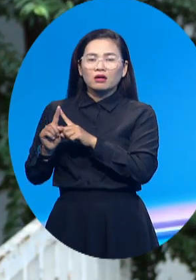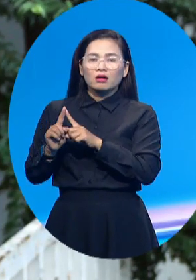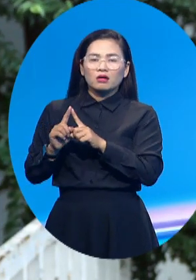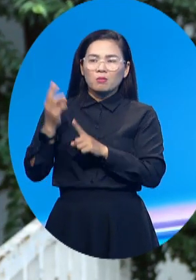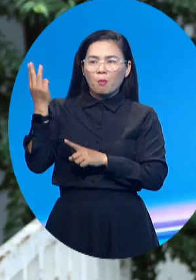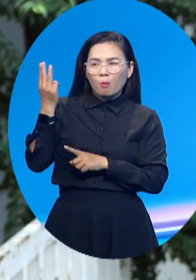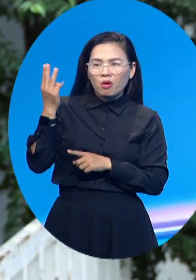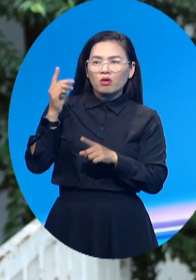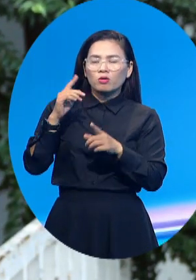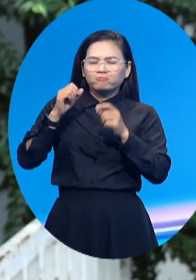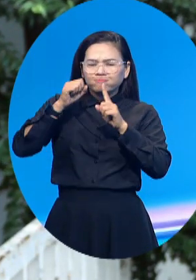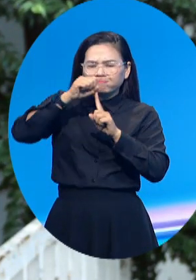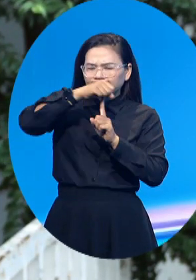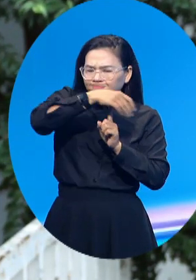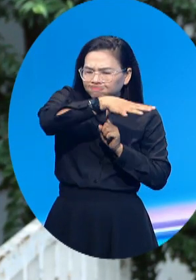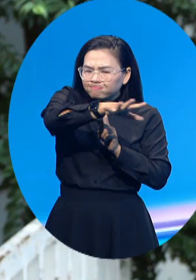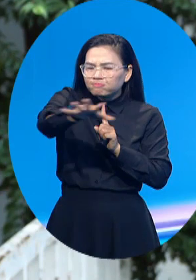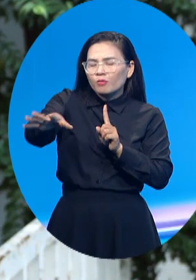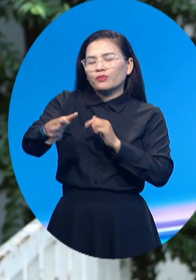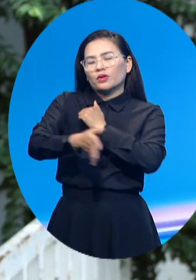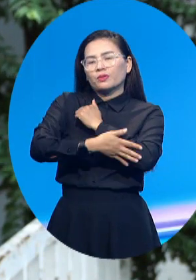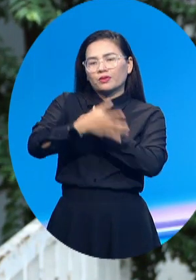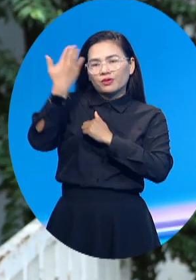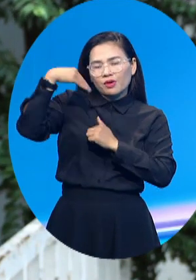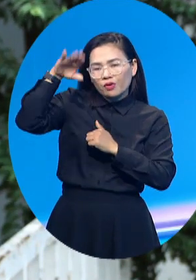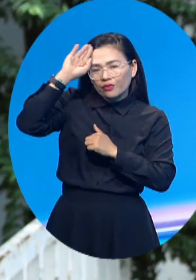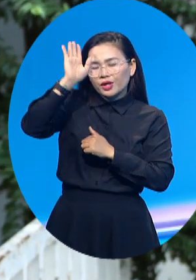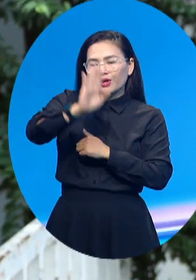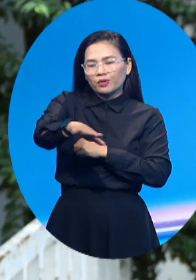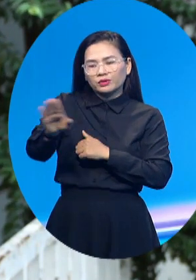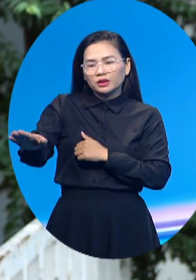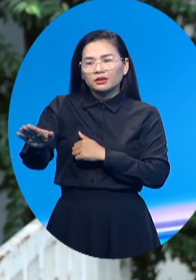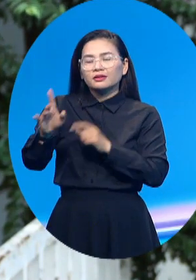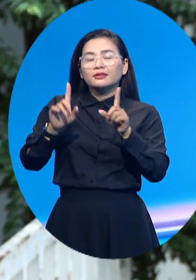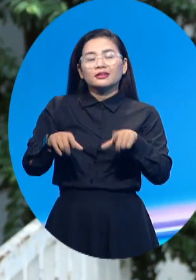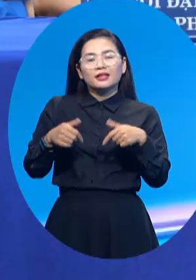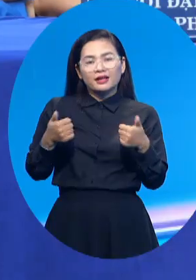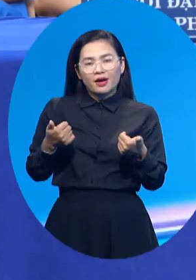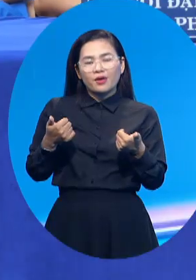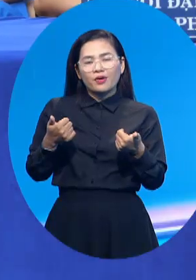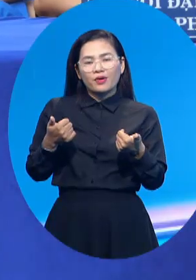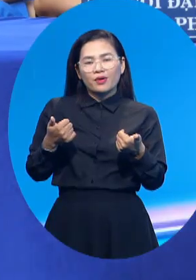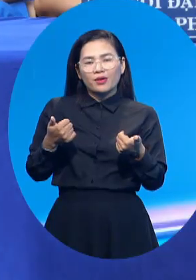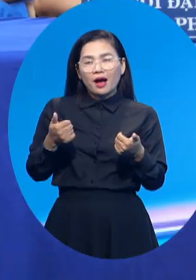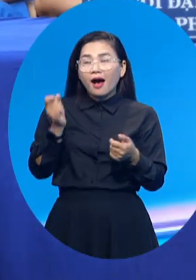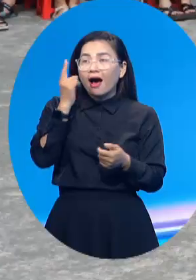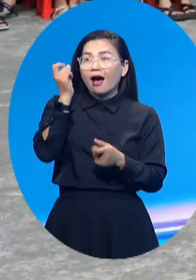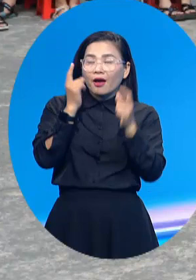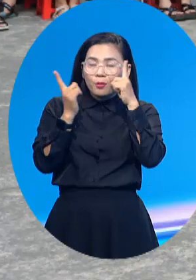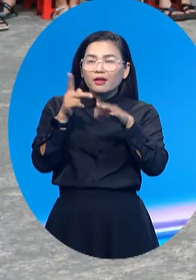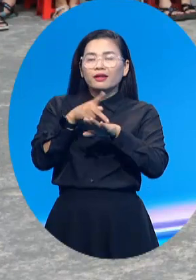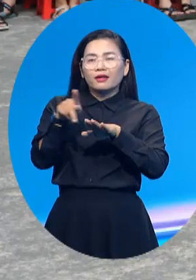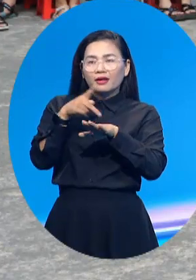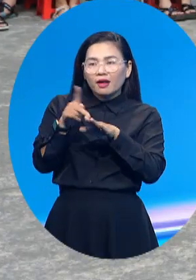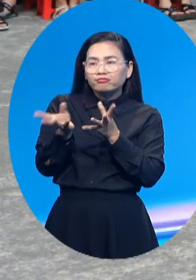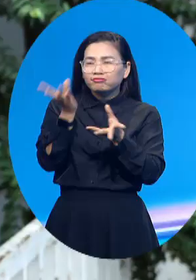tốt cái công tác tuyên truyền giúp cho thầy cô giáo và học sinh sẽ có thêm cái hiểu biết kỹ năng